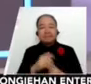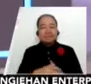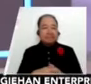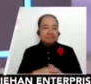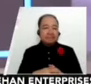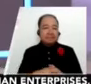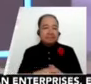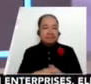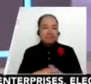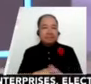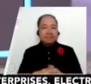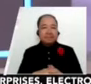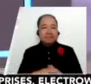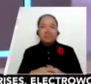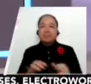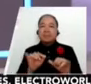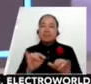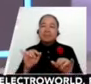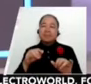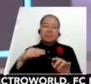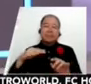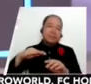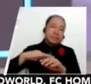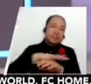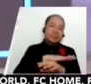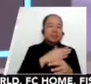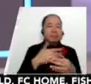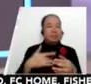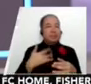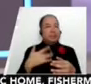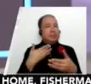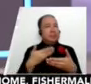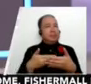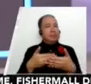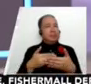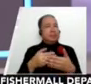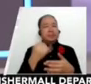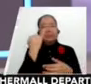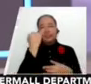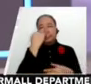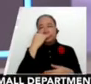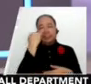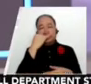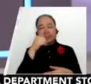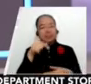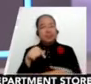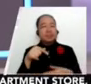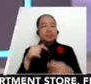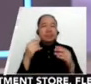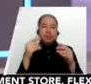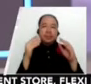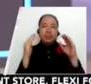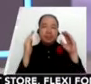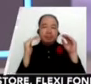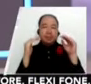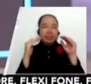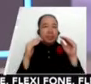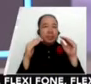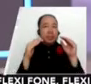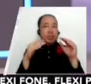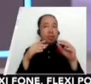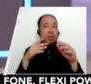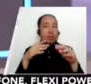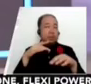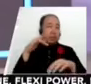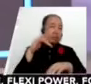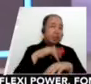Ramdam na rin ang paglapit ng Bagyong Christine sa Ilocos Region, kung saan ito inaasahang dumaan bago lumabas ng